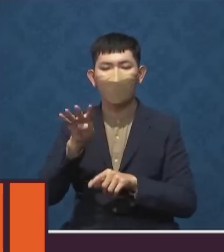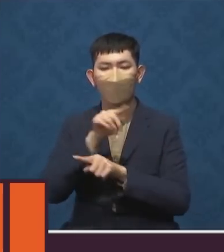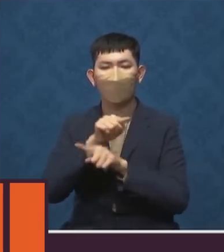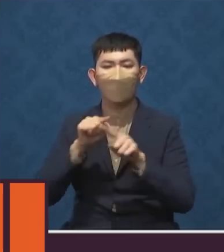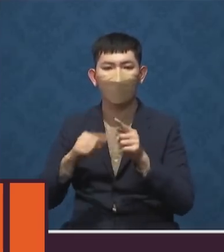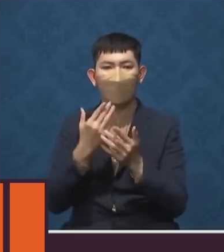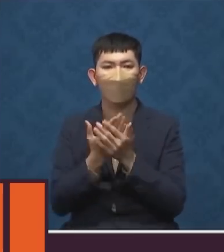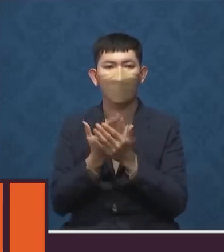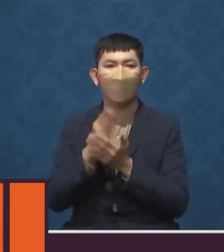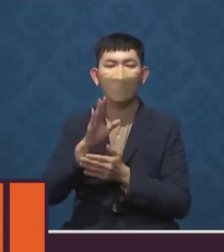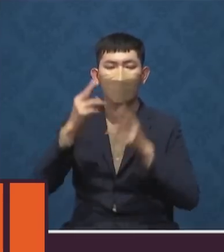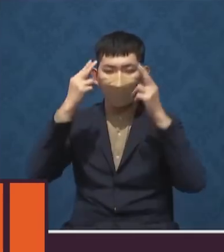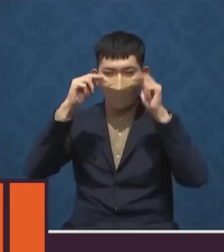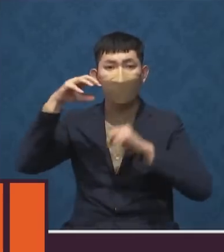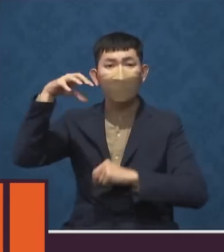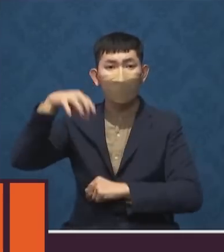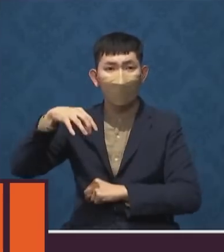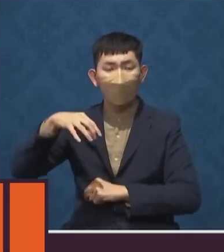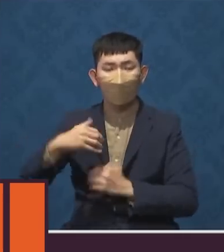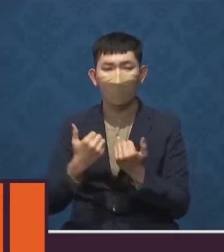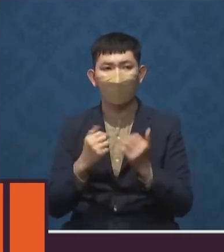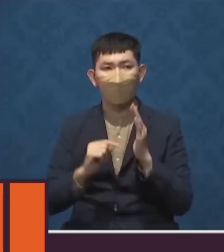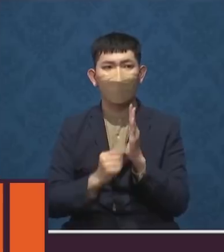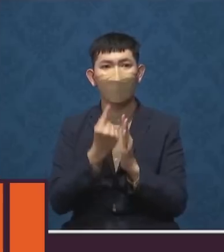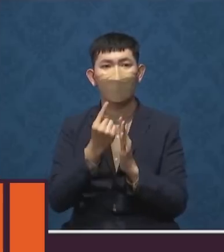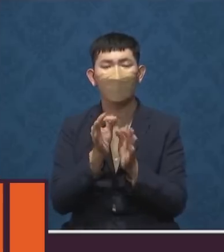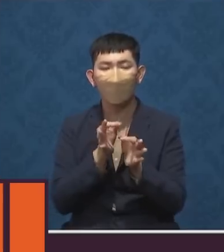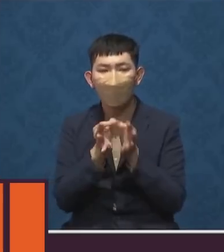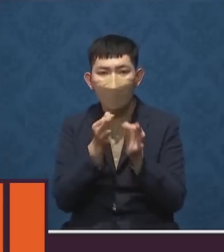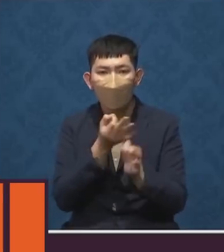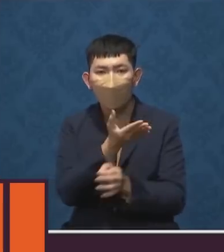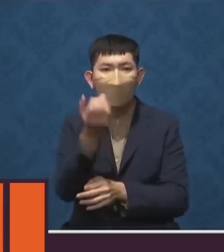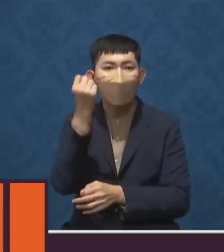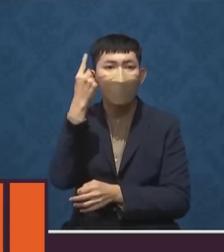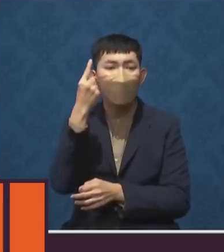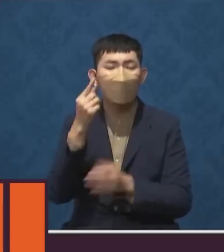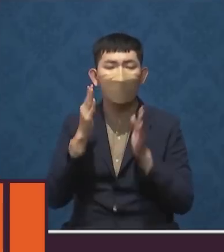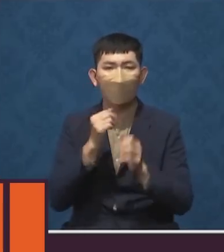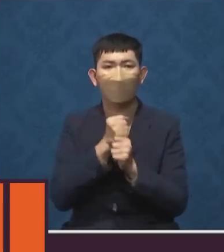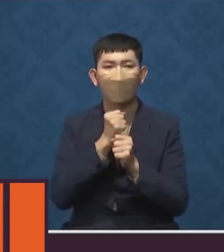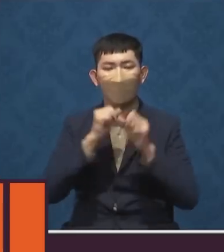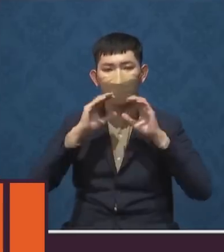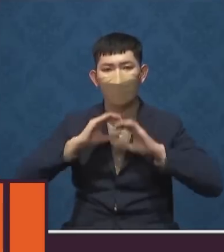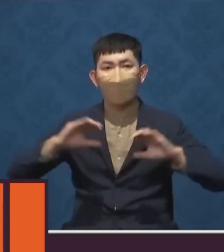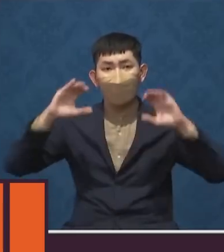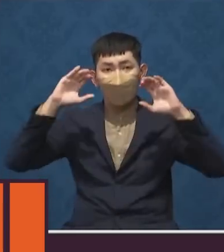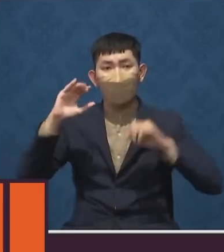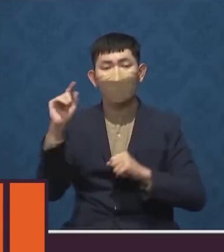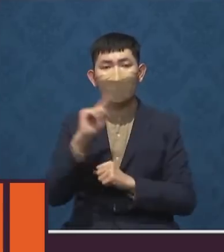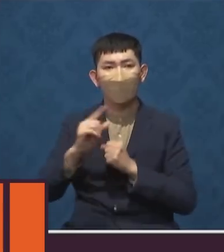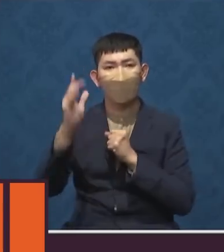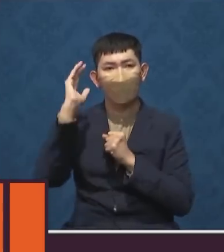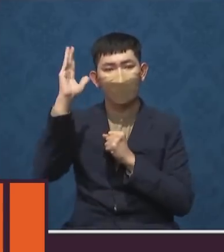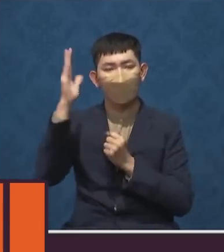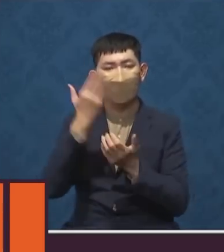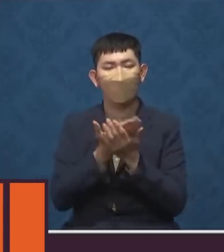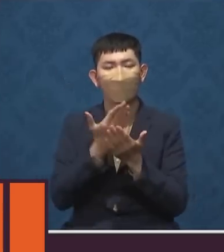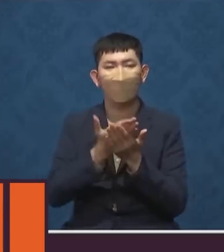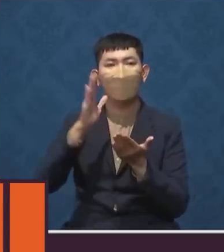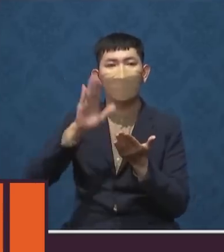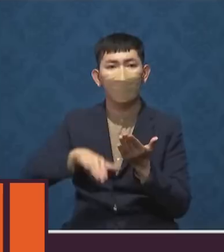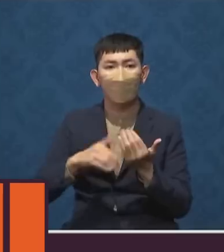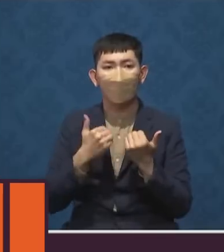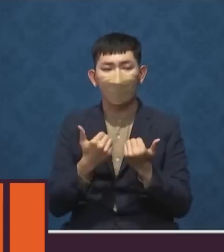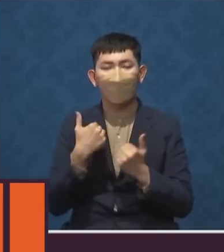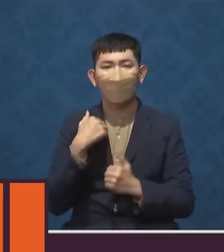องสำนกหนายกผมอยจะเร่มตวี้ครั ดกขอคามเข้ใจจากภารกษา ใก.ร.ม.นะครั วาการอภิปายเพื่อปรบรงบปราณ์ในวันน